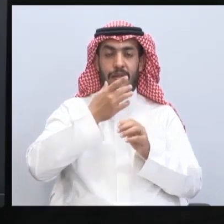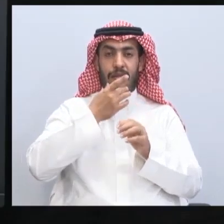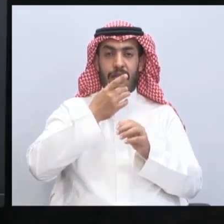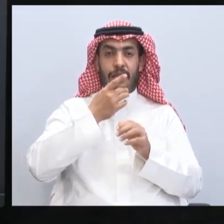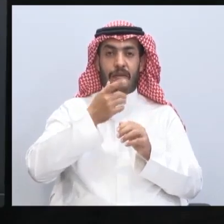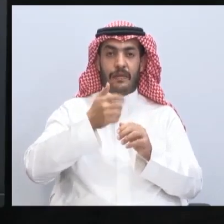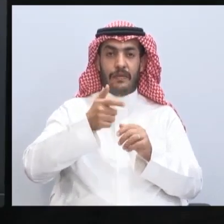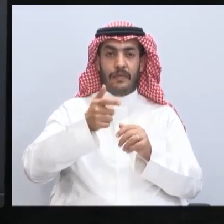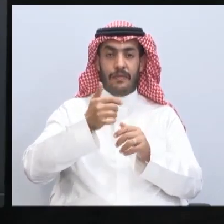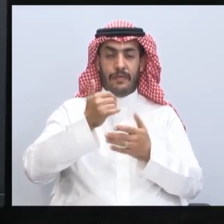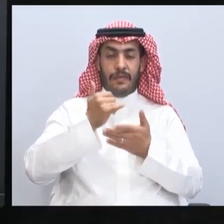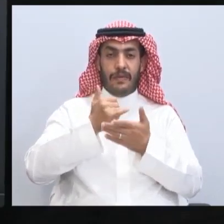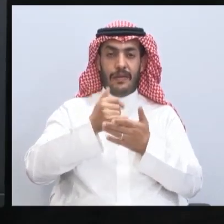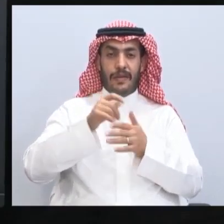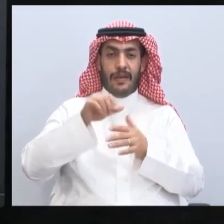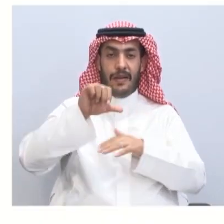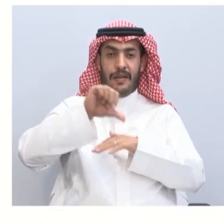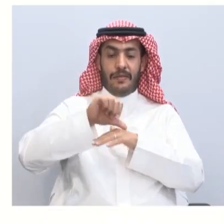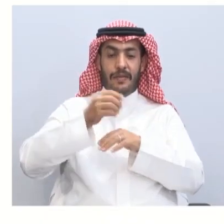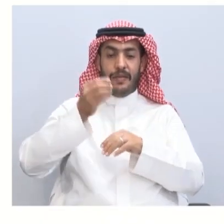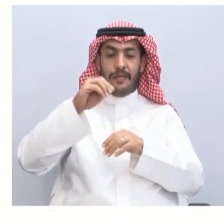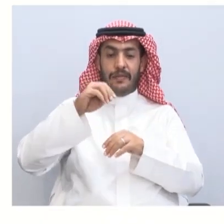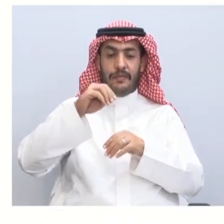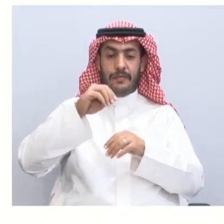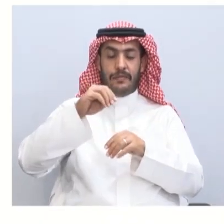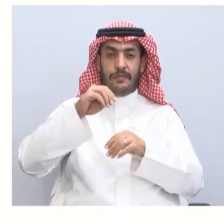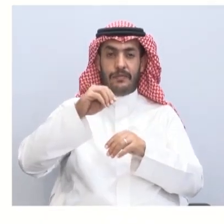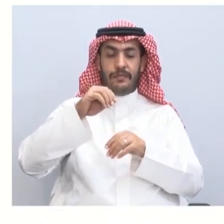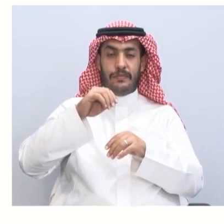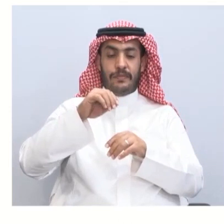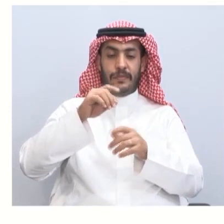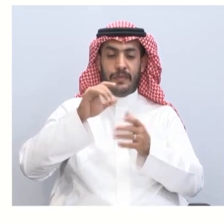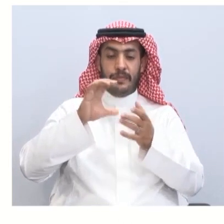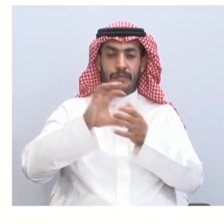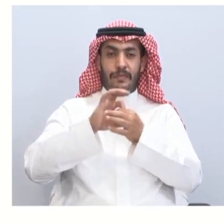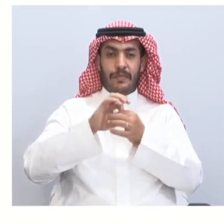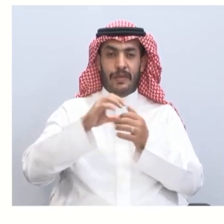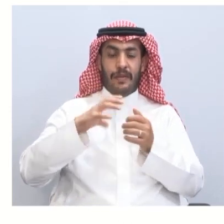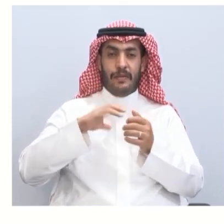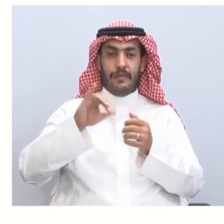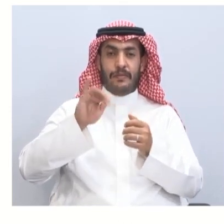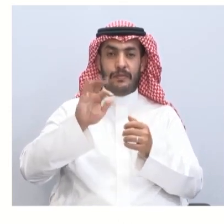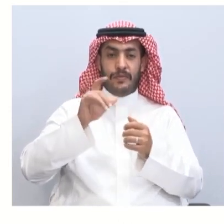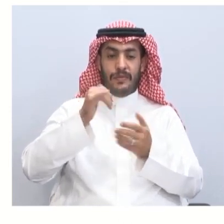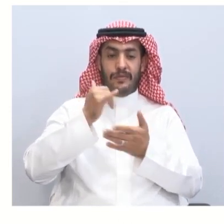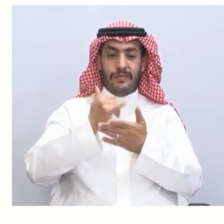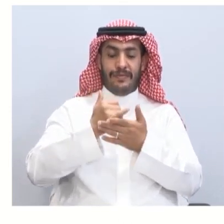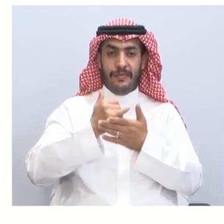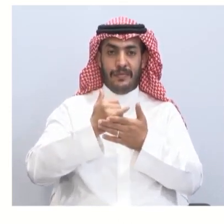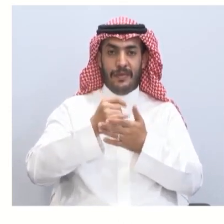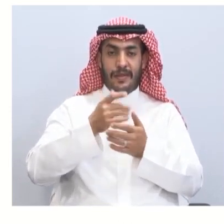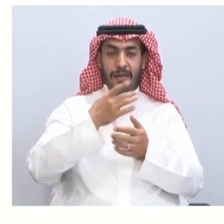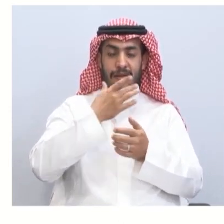لان تكون عاصمه بالاضافه ايضا ابنائي وبنات الطلاب التاييد لامير المشاري حينما ولاه